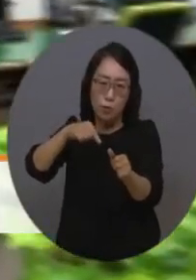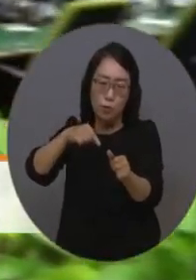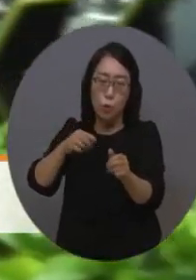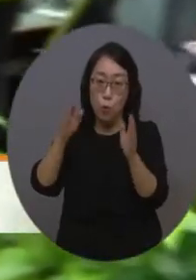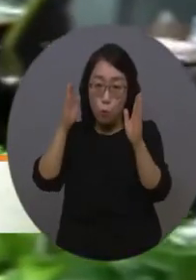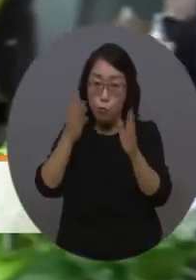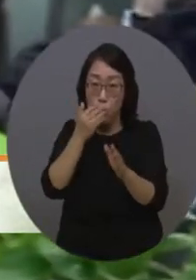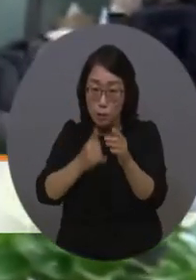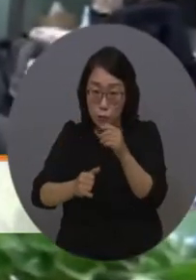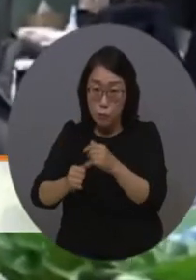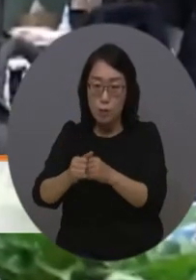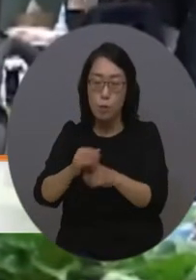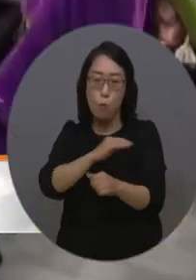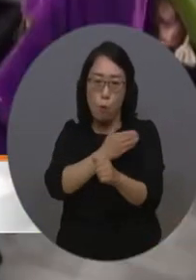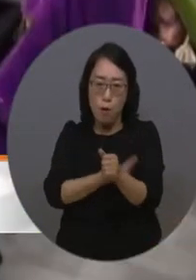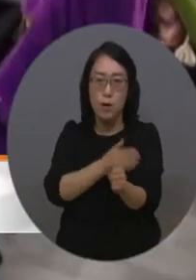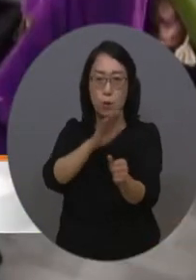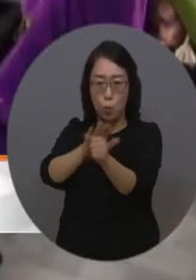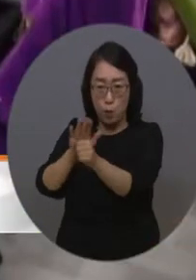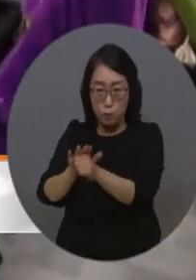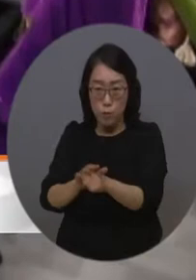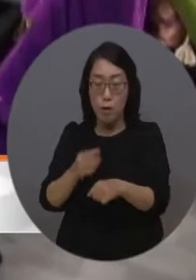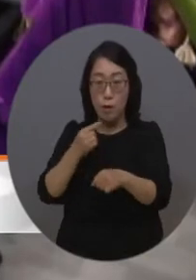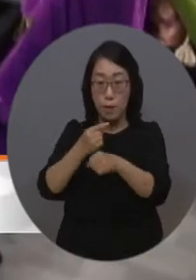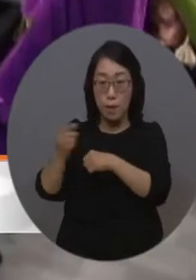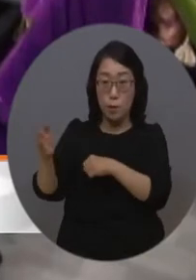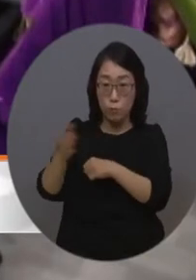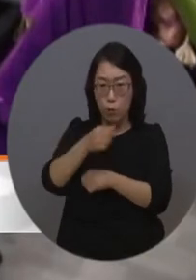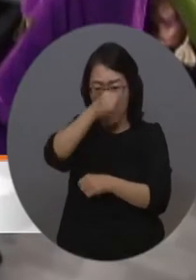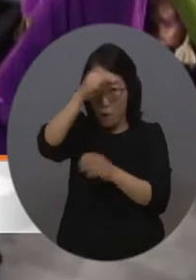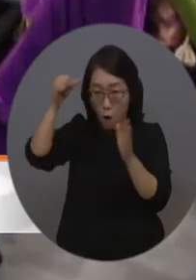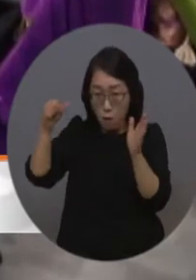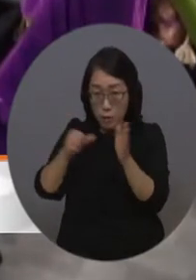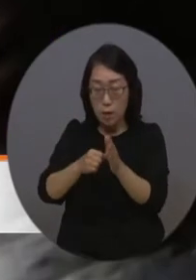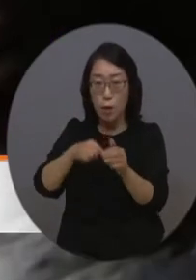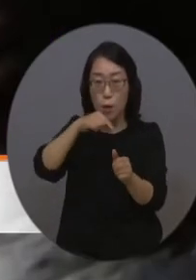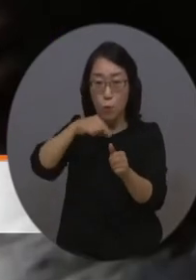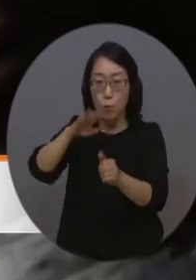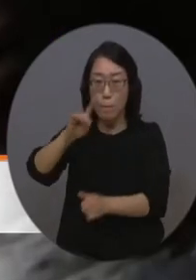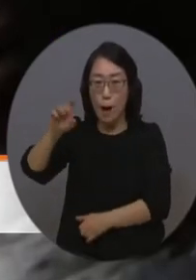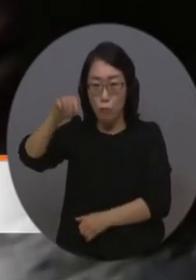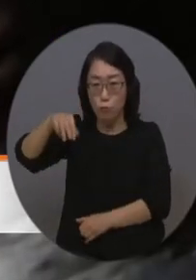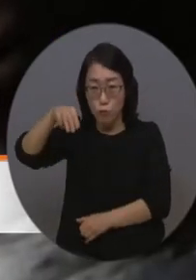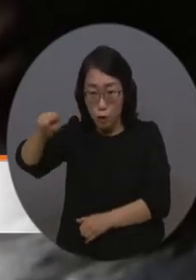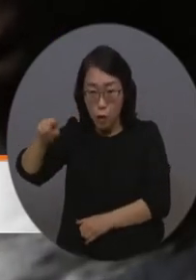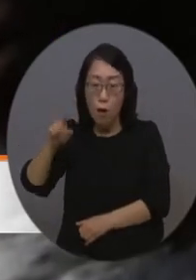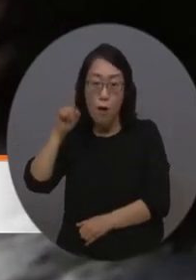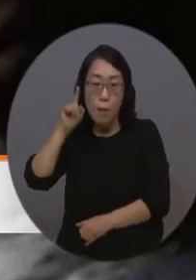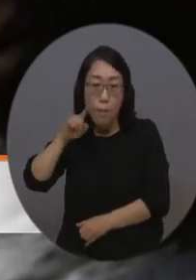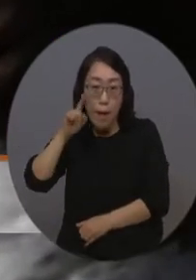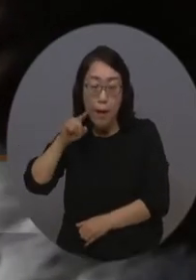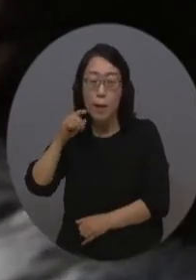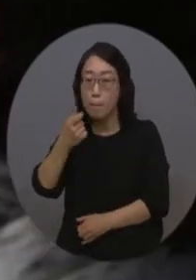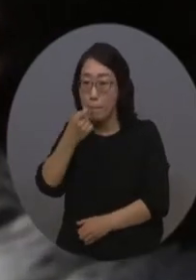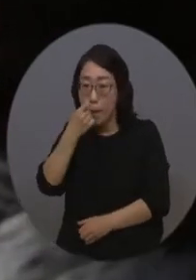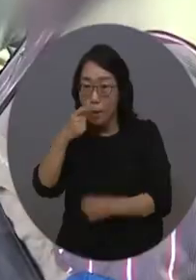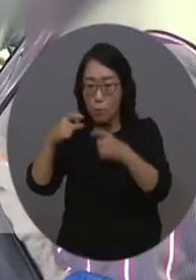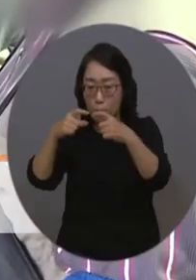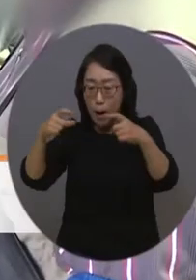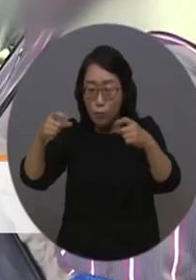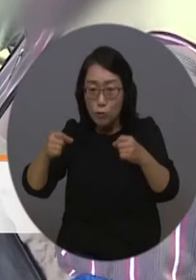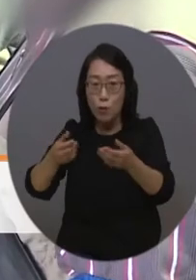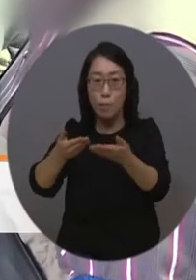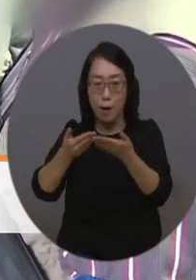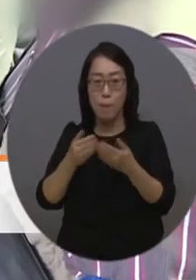이용이 실질적으로 확대될 수 있도록 내년부터 평생교육 바우처와 국민 내일 배움 카드 지원을 확대합니다.